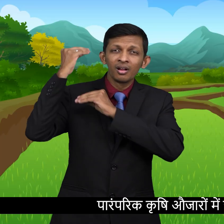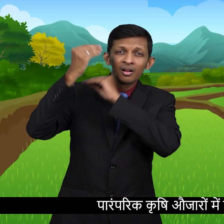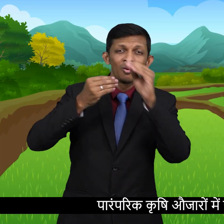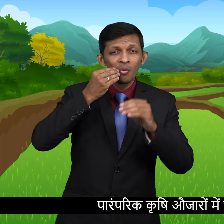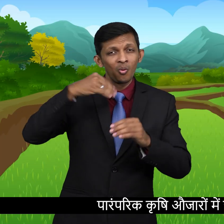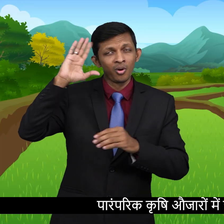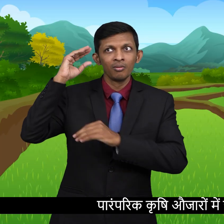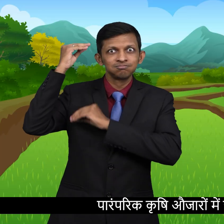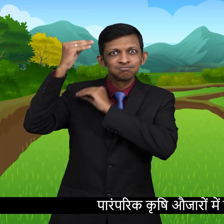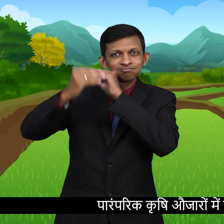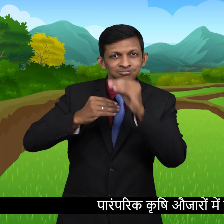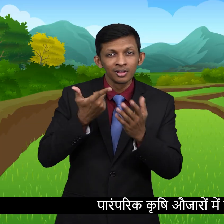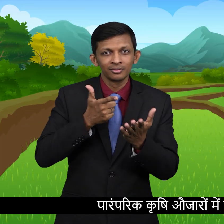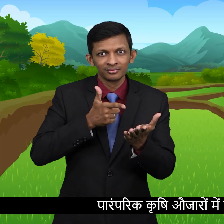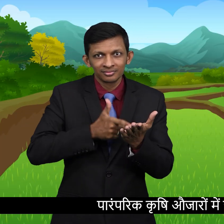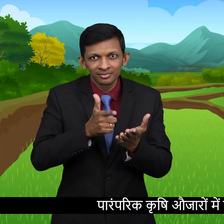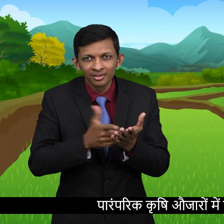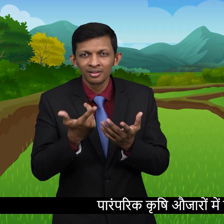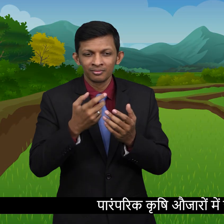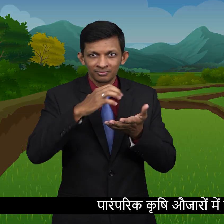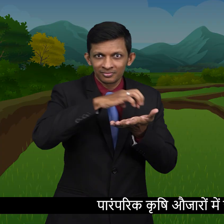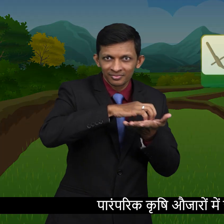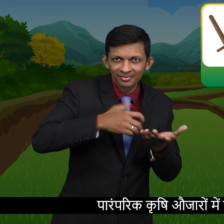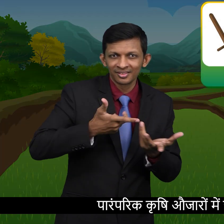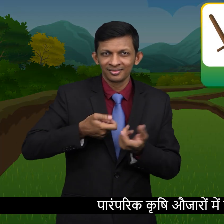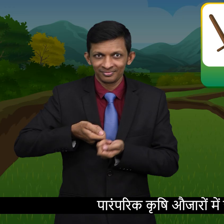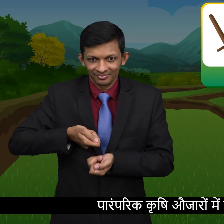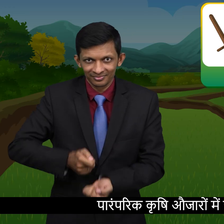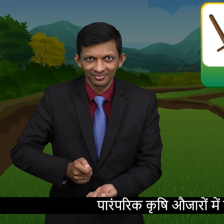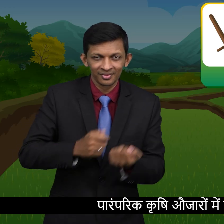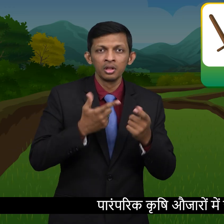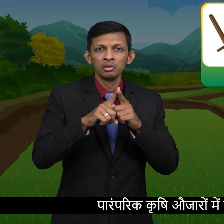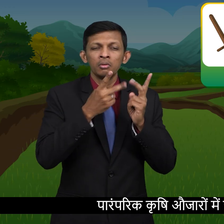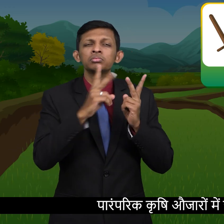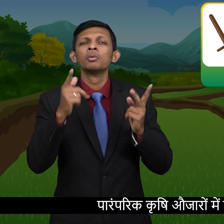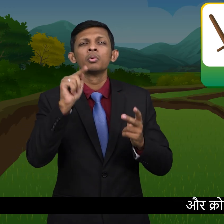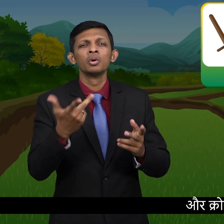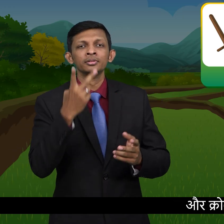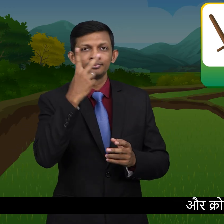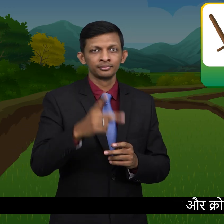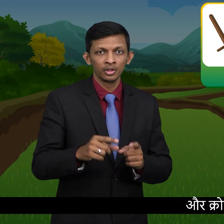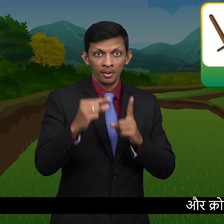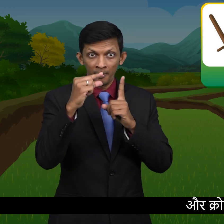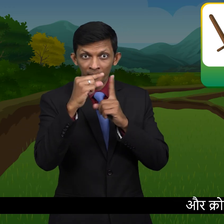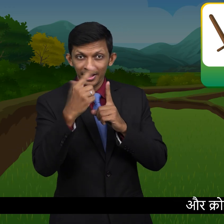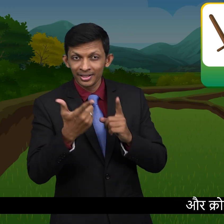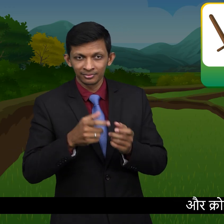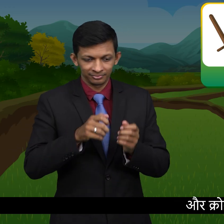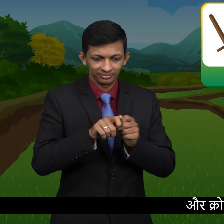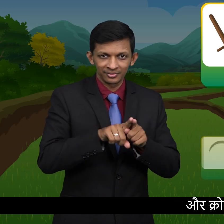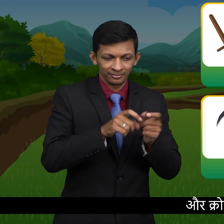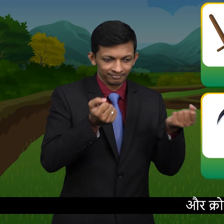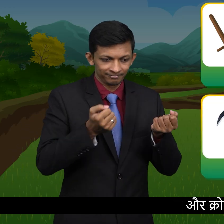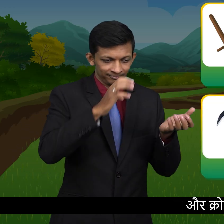पारंपरिक कृषि औजारों में हल, कुदाल या फावड़ा, हैरो, दरांती, रेक और क्रोबार आदि शामिल